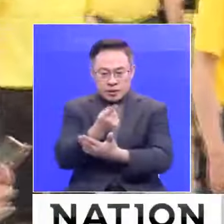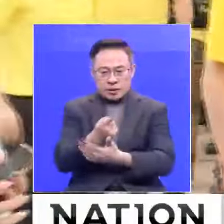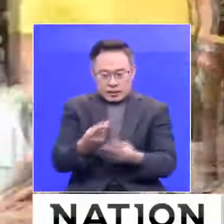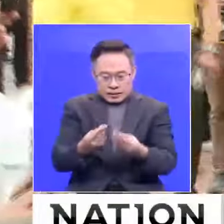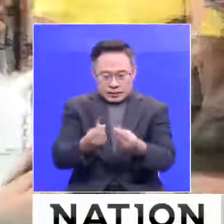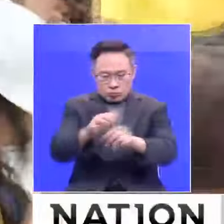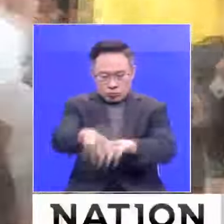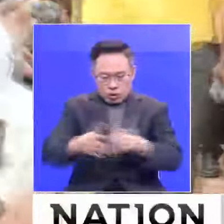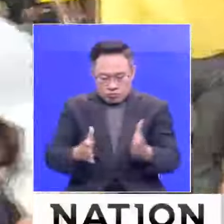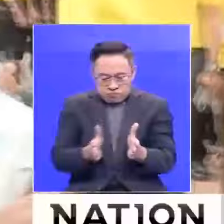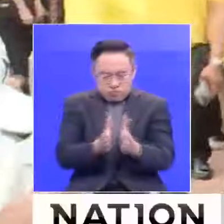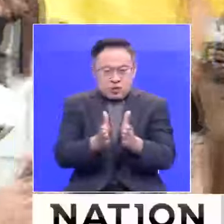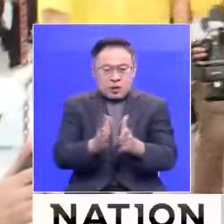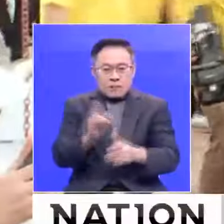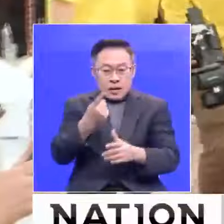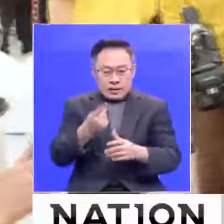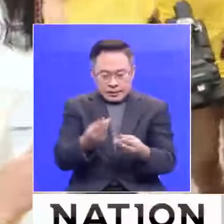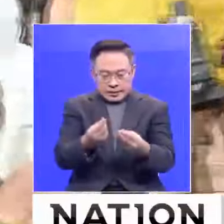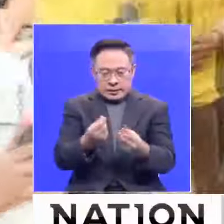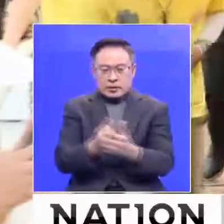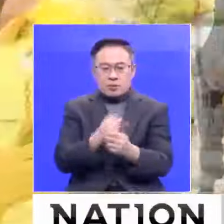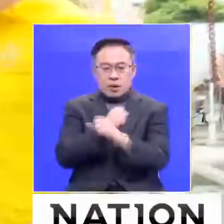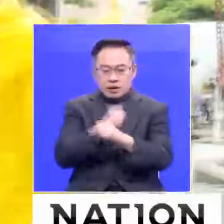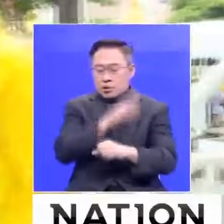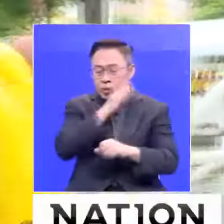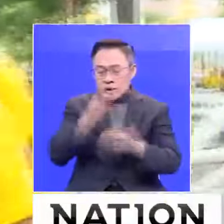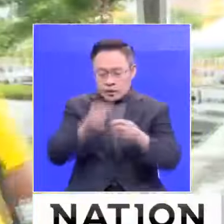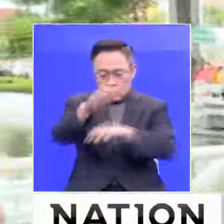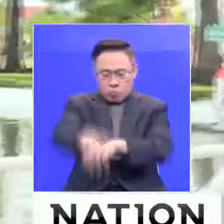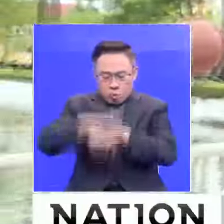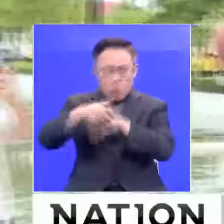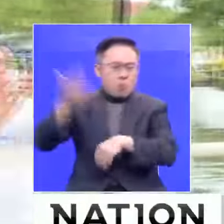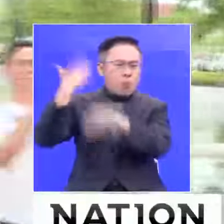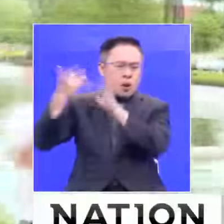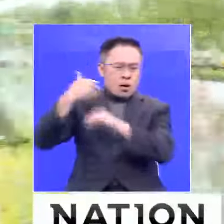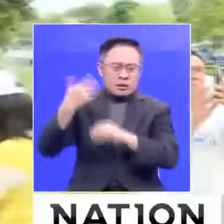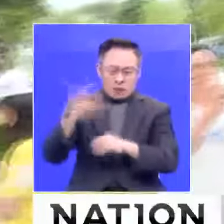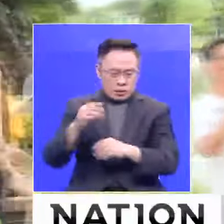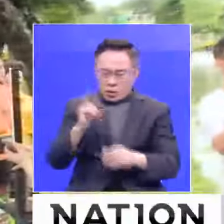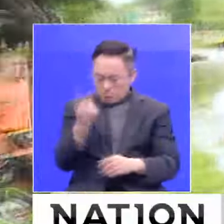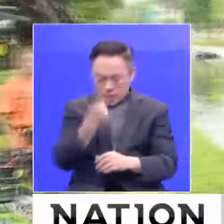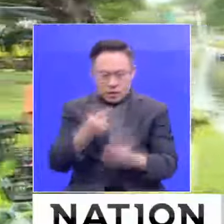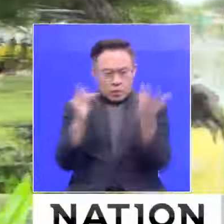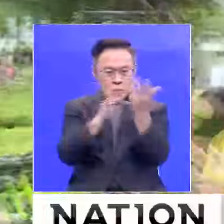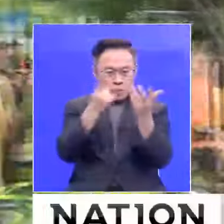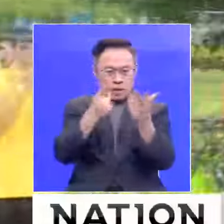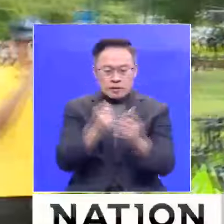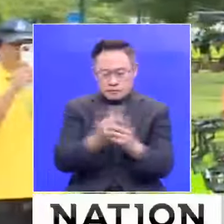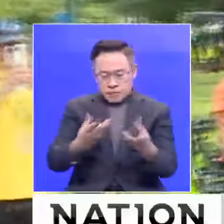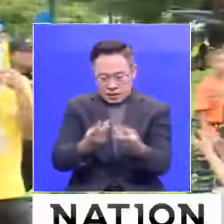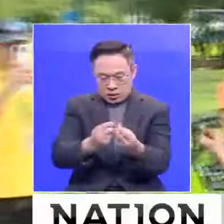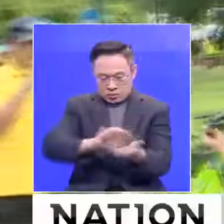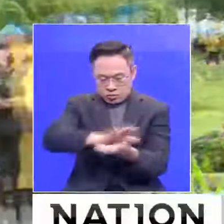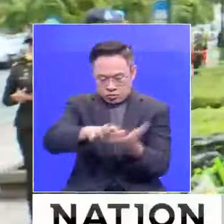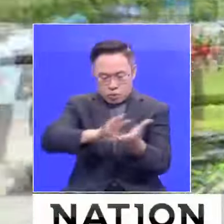นอกจากจะทำให้น้ำสะอาดแล้วยังลดค่าใช้จ่ายประหยัดเวลาเพิ่มอัตราการระบายน้ำในคูคลองให้สะอาดมากยิ่งขึ้นด้วย